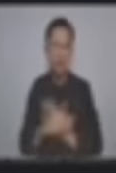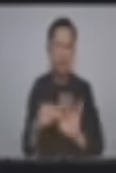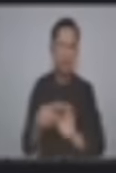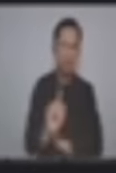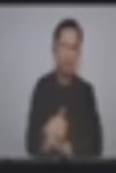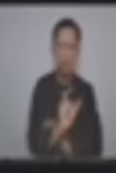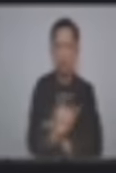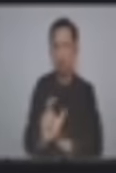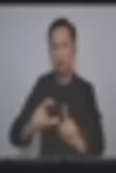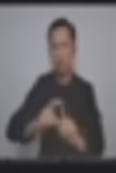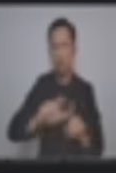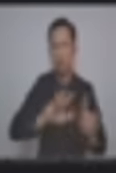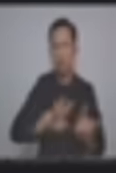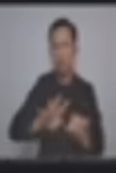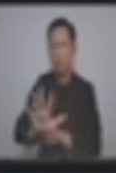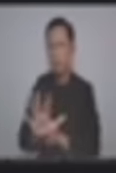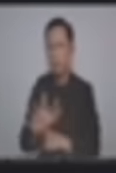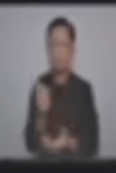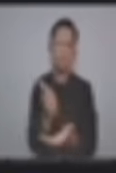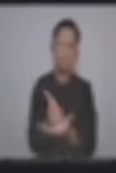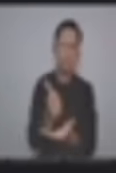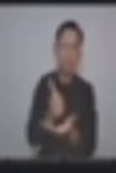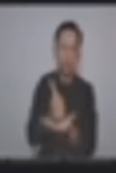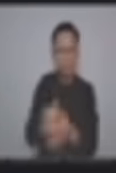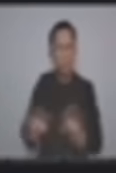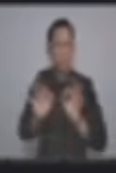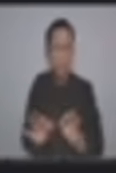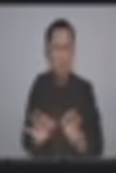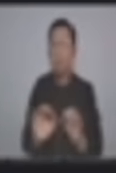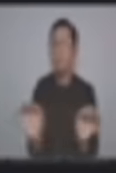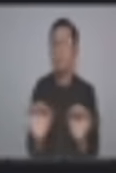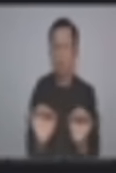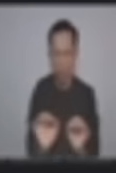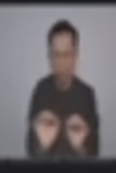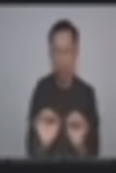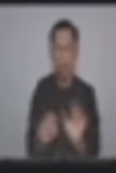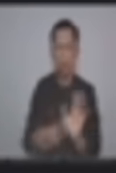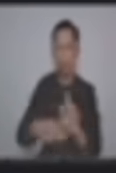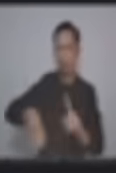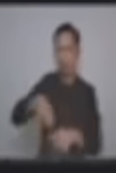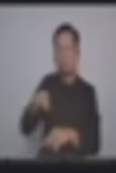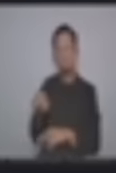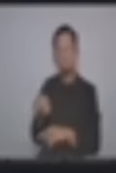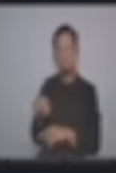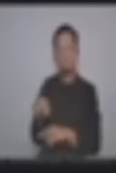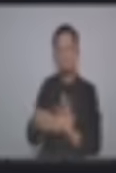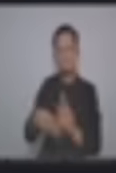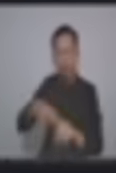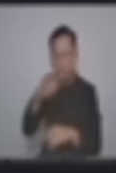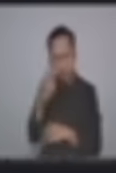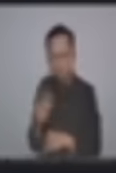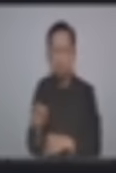1945 sebenarnya tidak tepat dan tidak pada tempatnya apabila mahkamah dijadikan tumpuan untuk